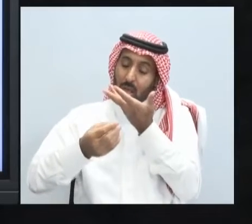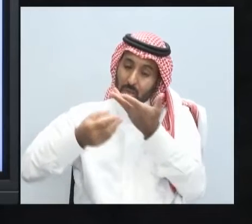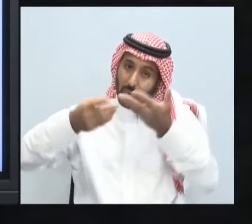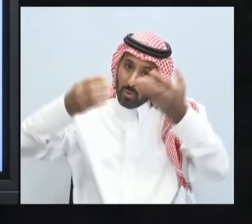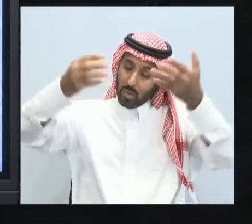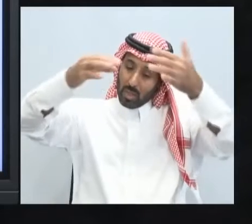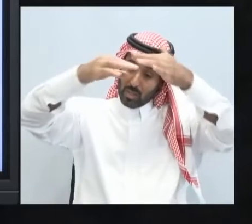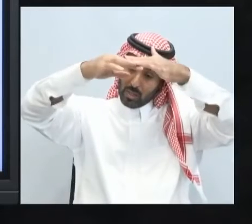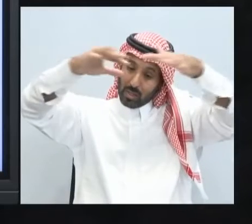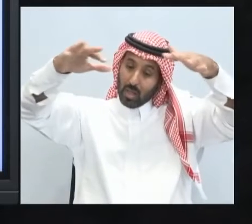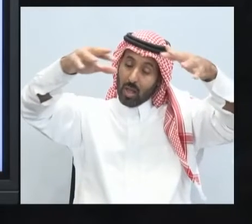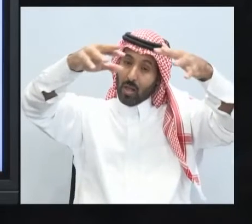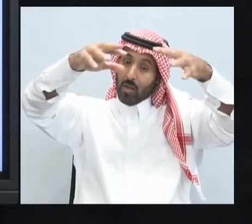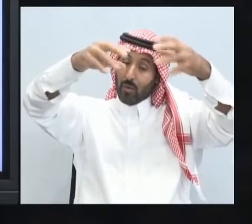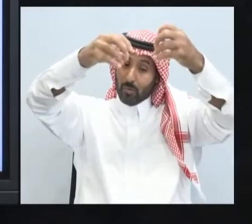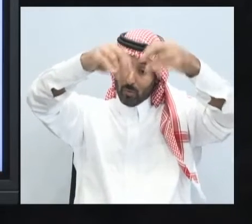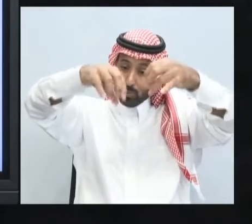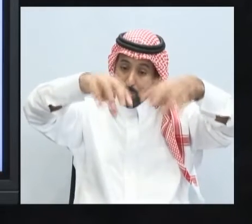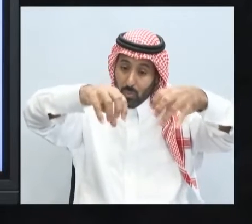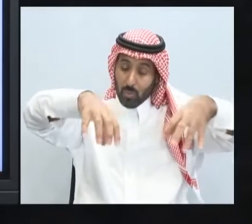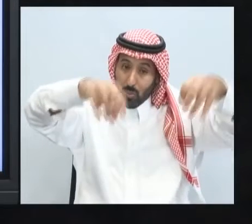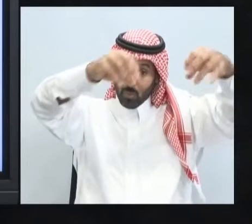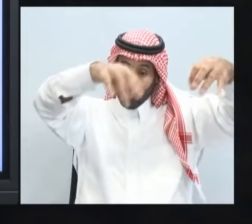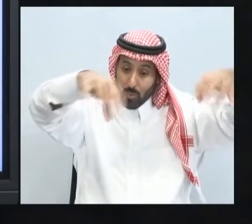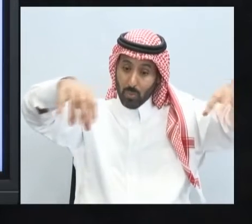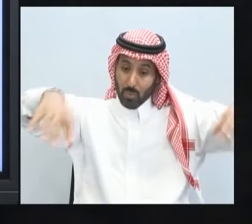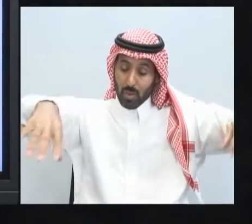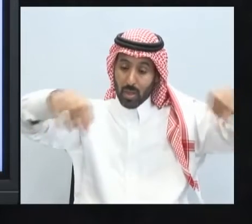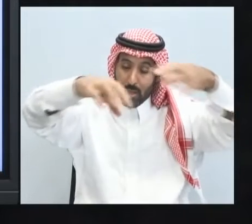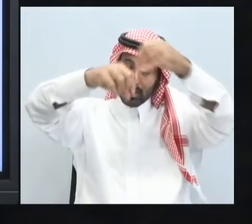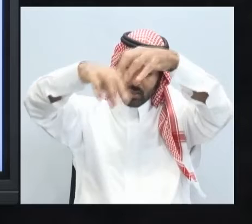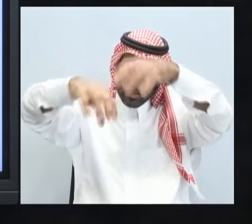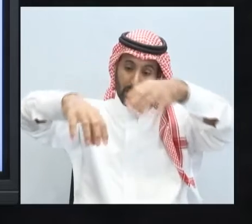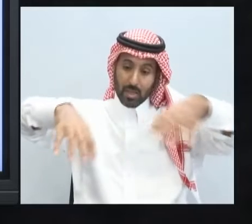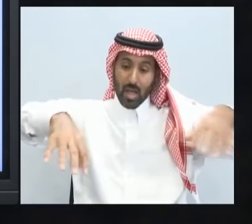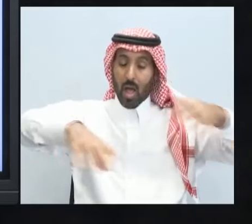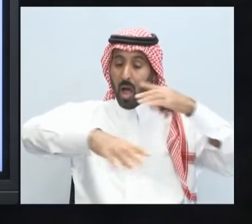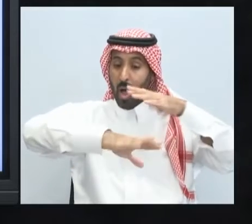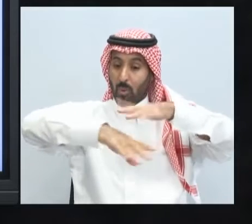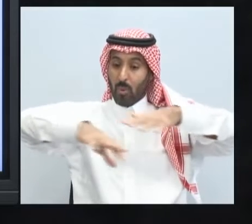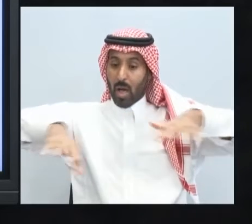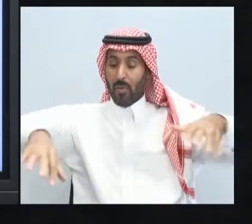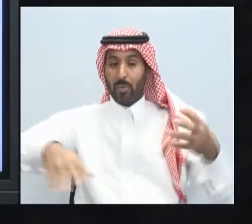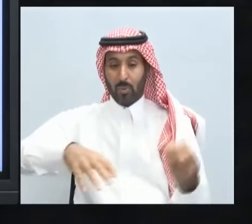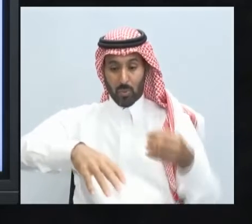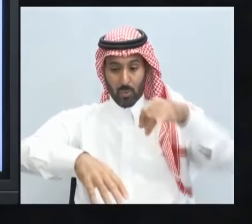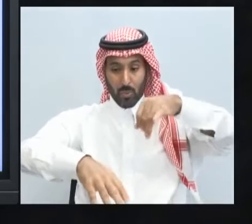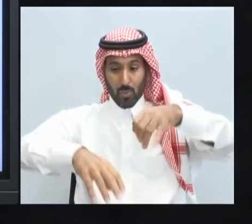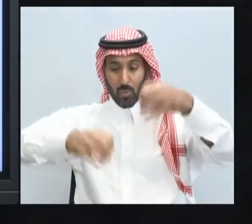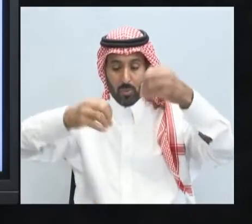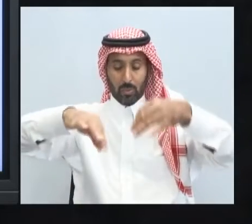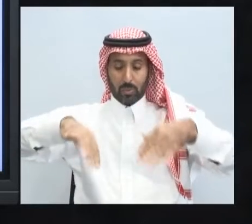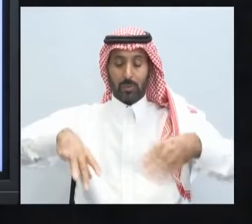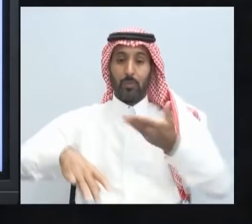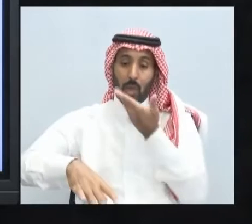يتكثف وينصب او ينساب على المسطحات المائيه او على التربه ايضا ولكن هذا